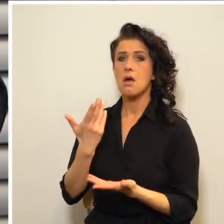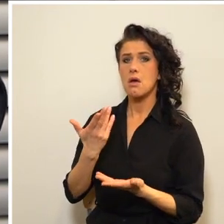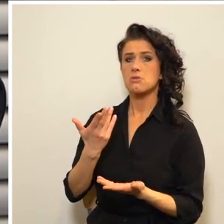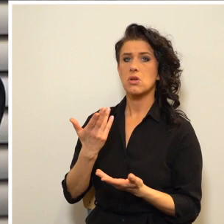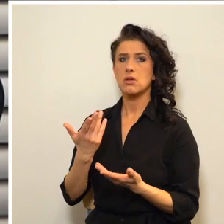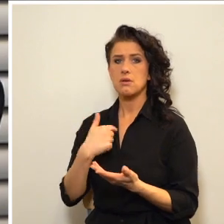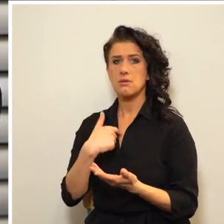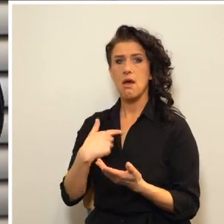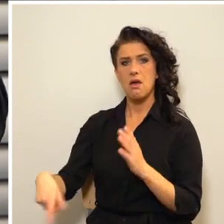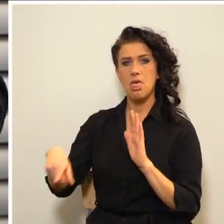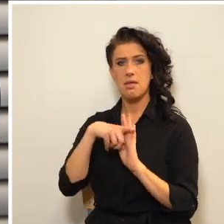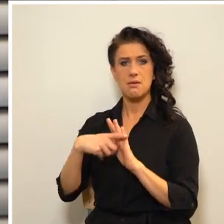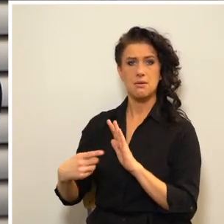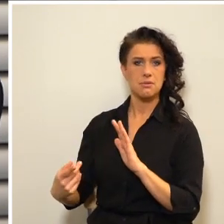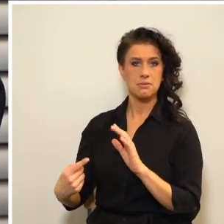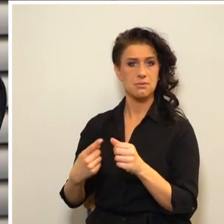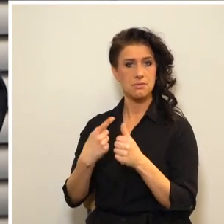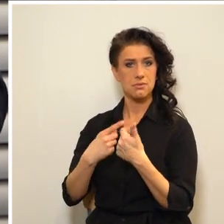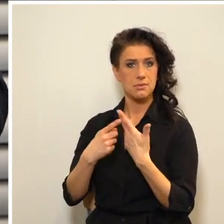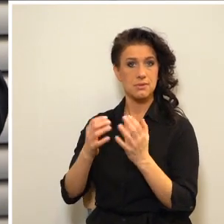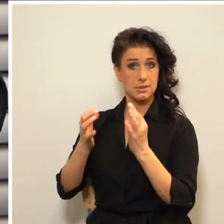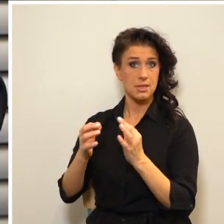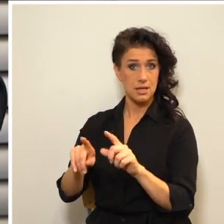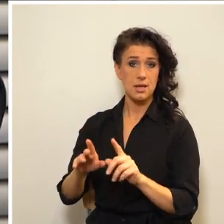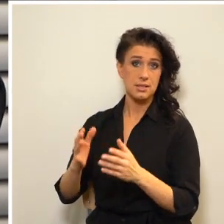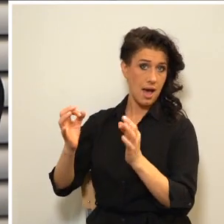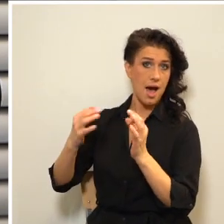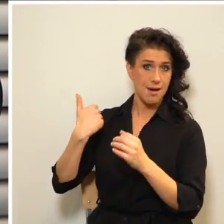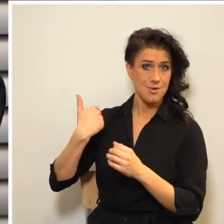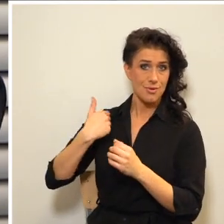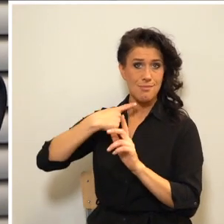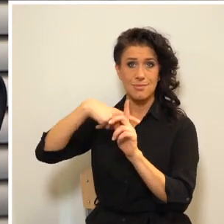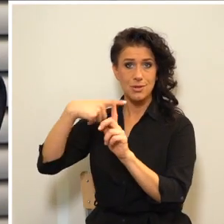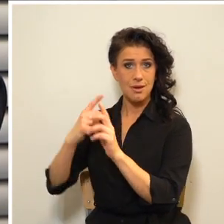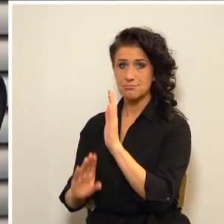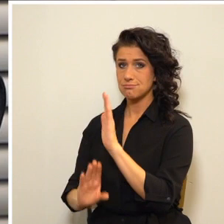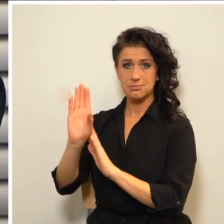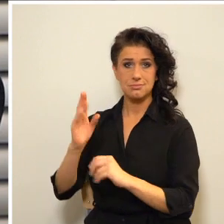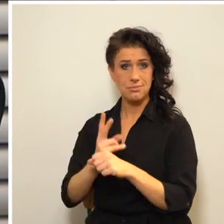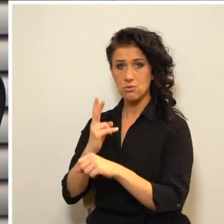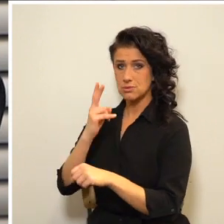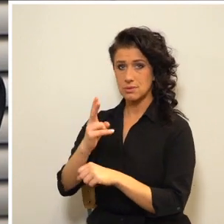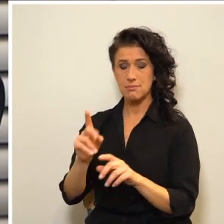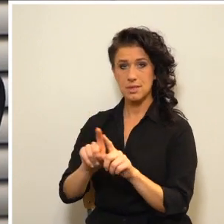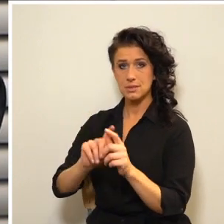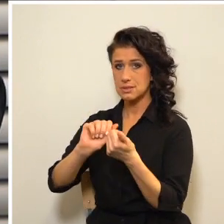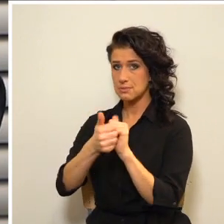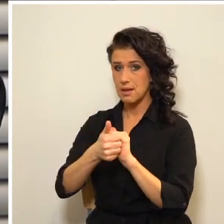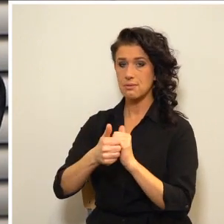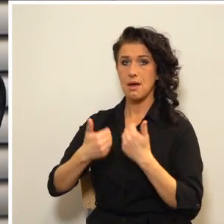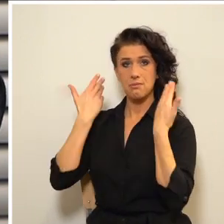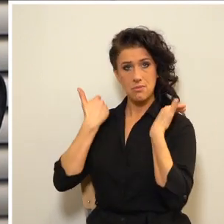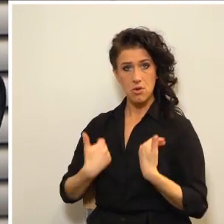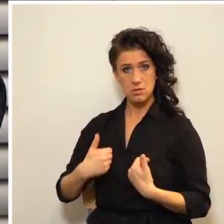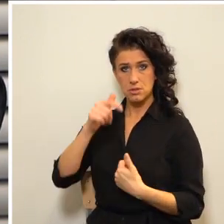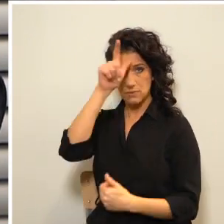dziegciu tutaj wrzucał do tej beczki zasłużonego miodu w Jak mówimy o postępie i zmianie postaw też społecznej i